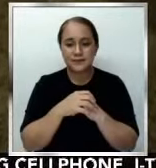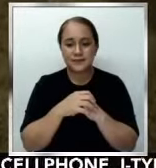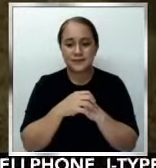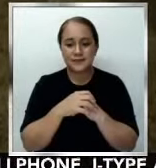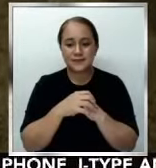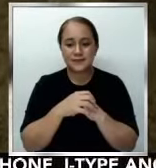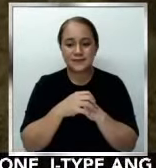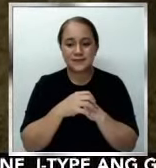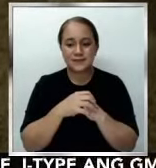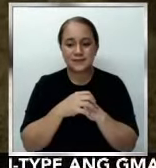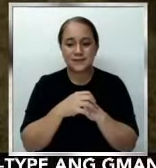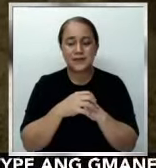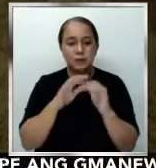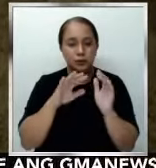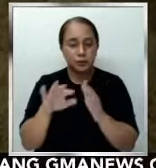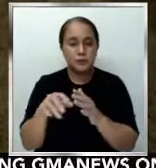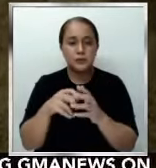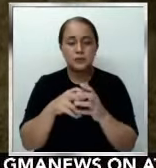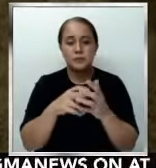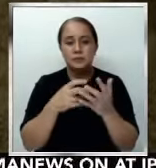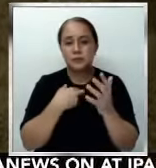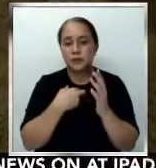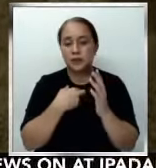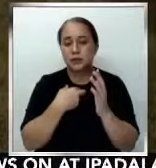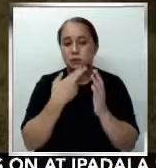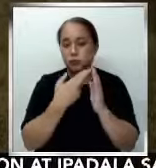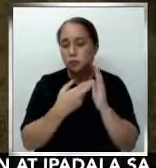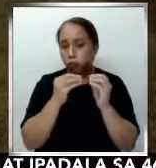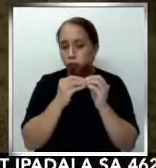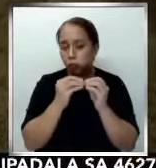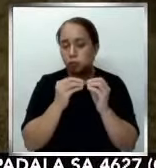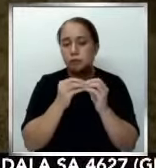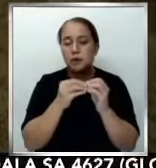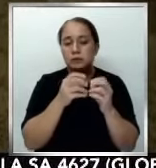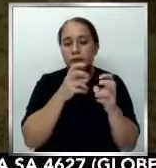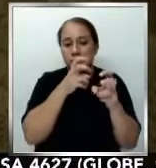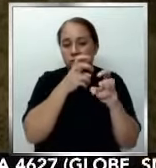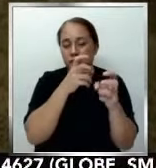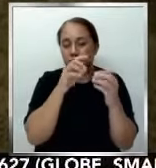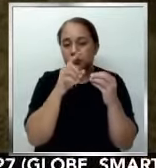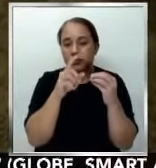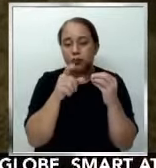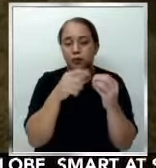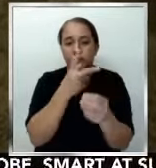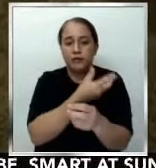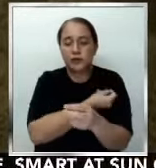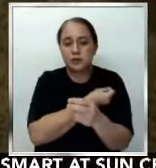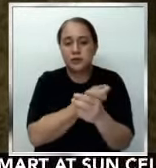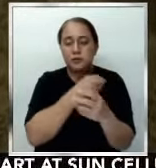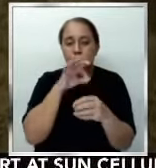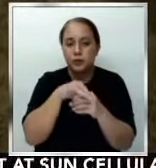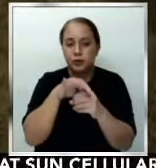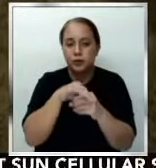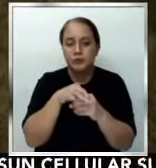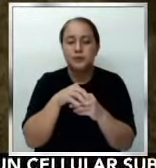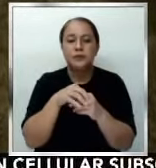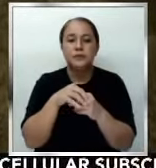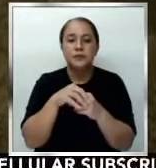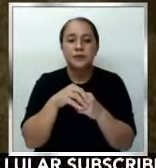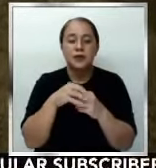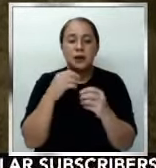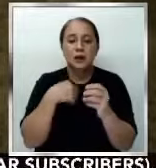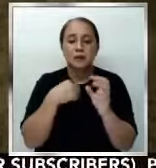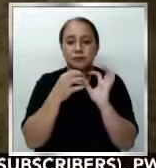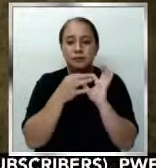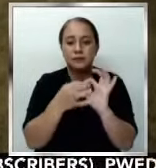Bukod sa mga paghihigpit, Ivan, lalo pa raw paiigtingin ng probinsya yung kanilang vaccination program. Bagamat kung pagbabasehan,